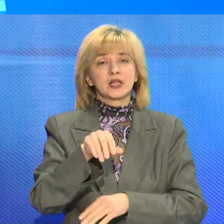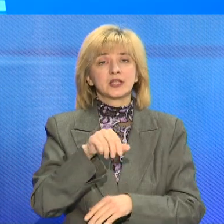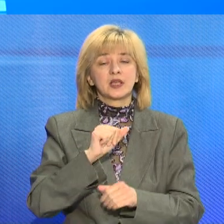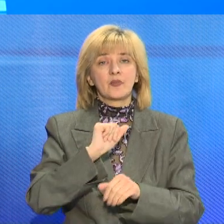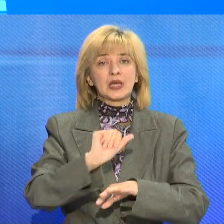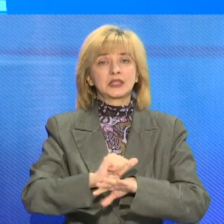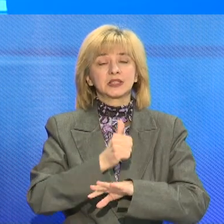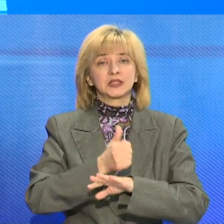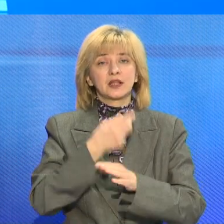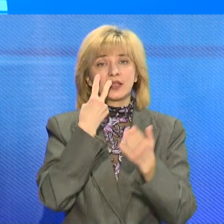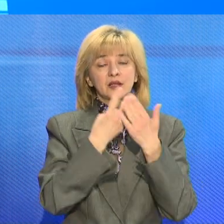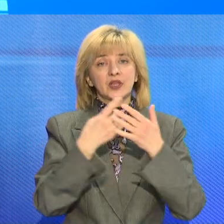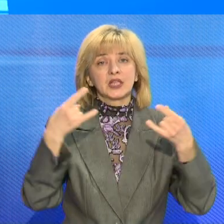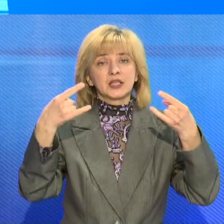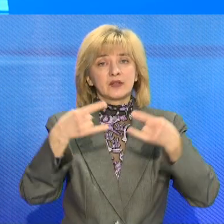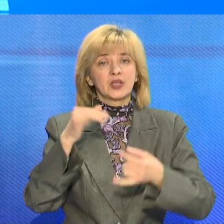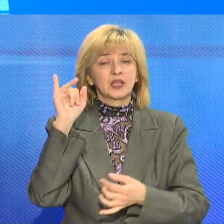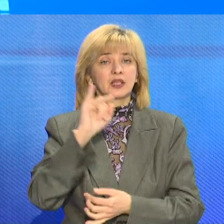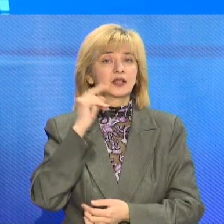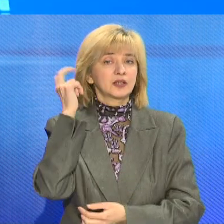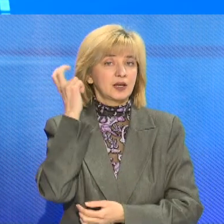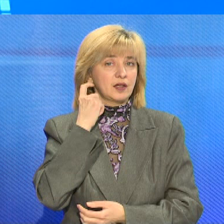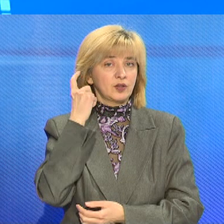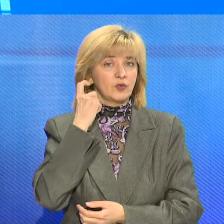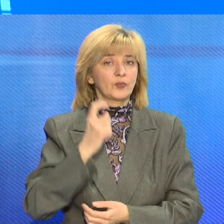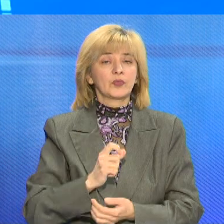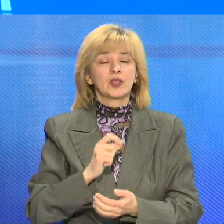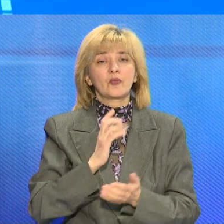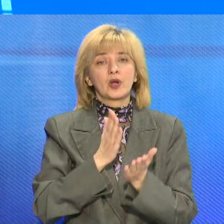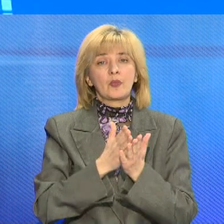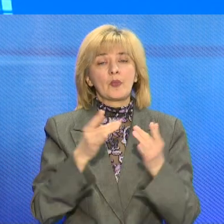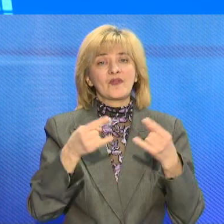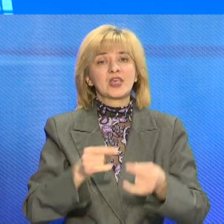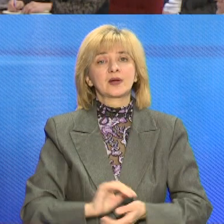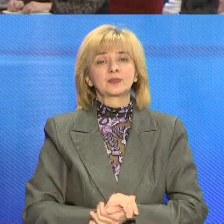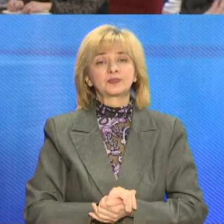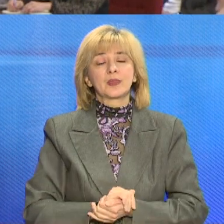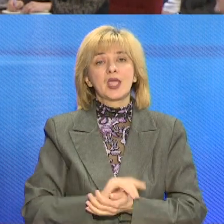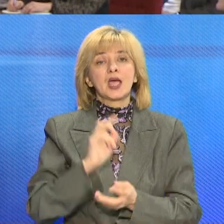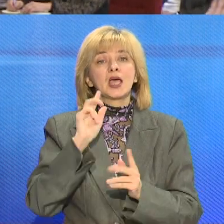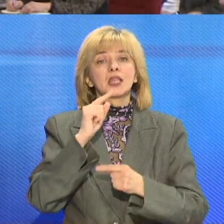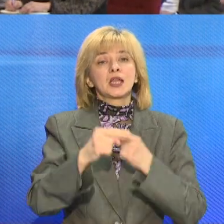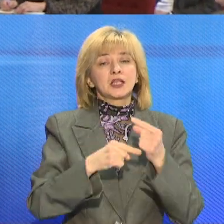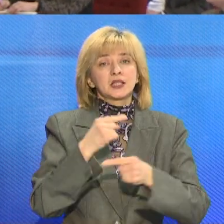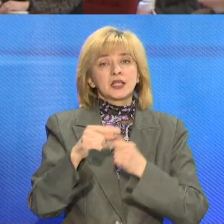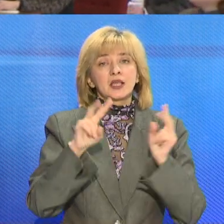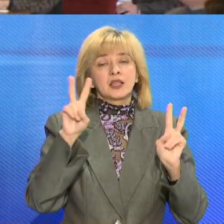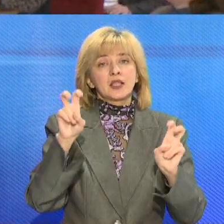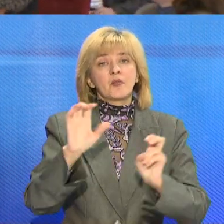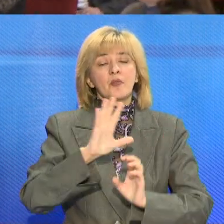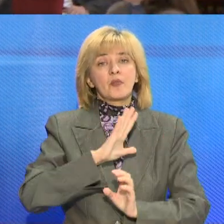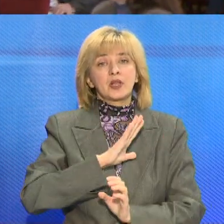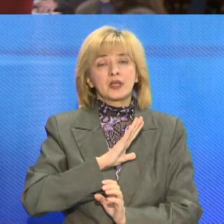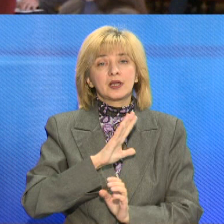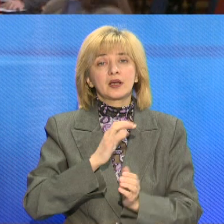сходу транслівалася на нацыянальных каналах і радыё ў прамым эфіры. Традыцыйна тэма паслання Александра Лукашэнкі